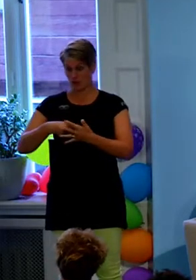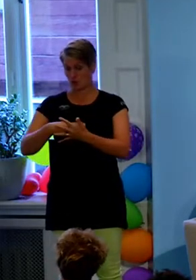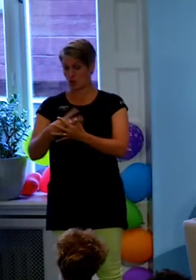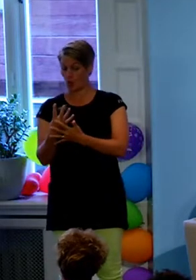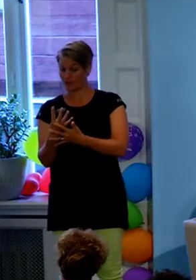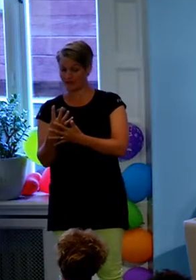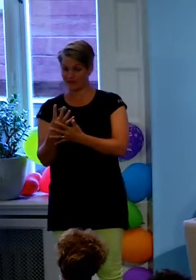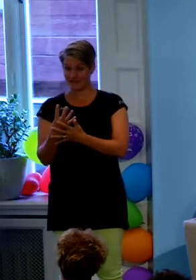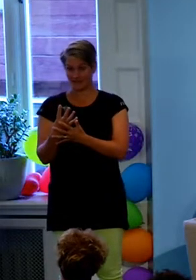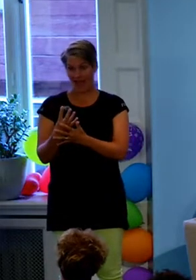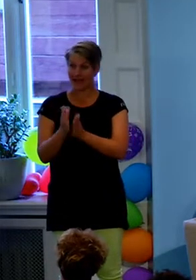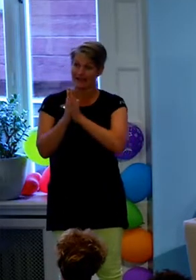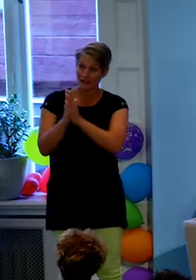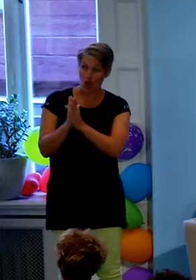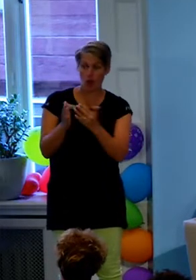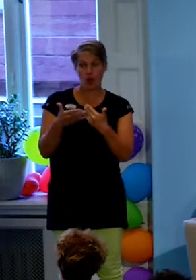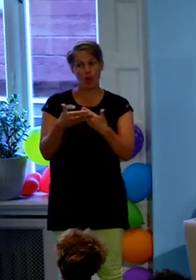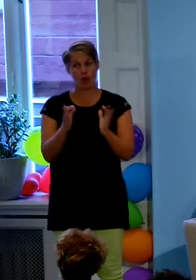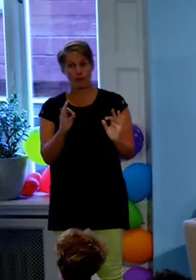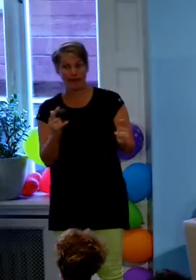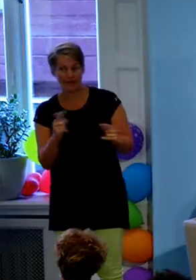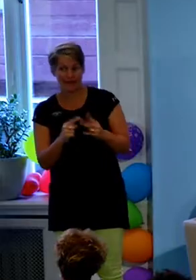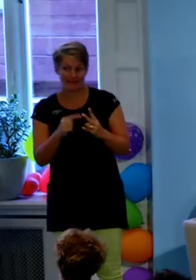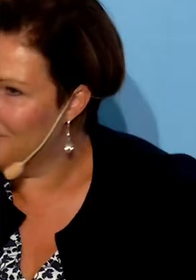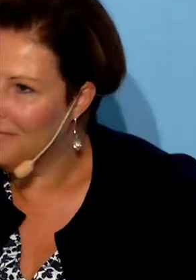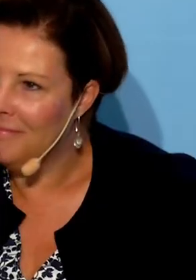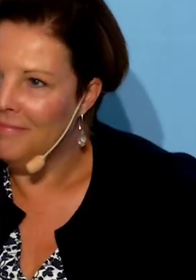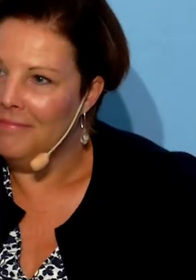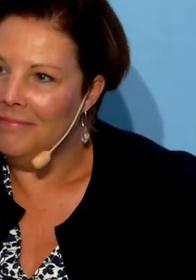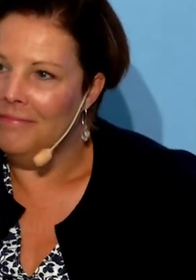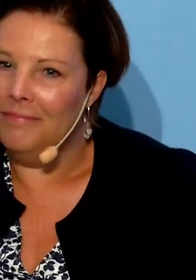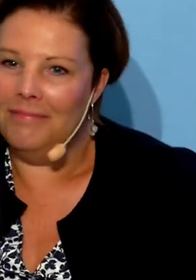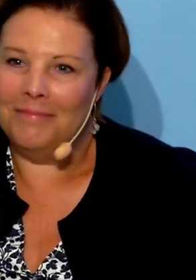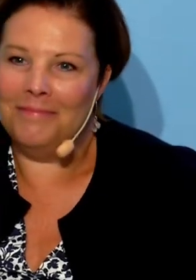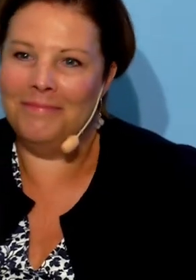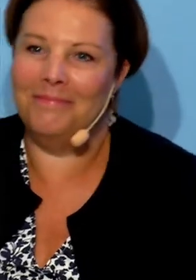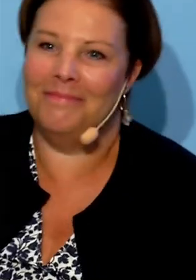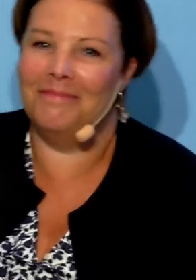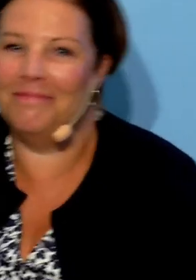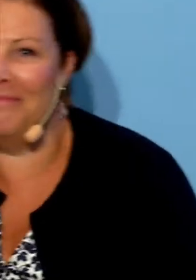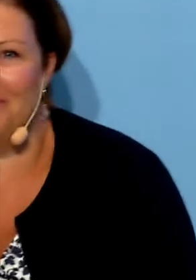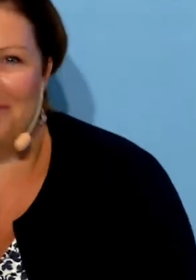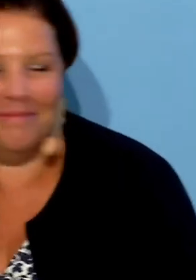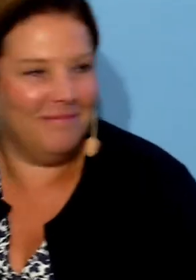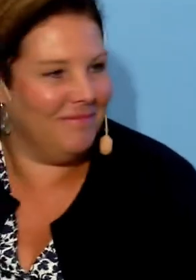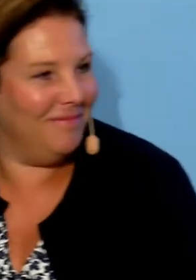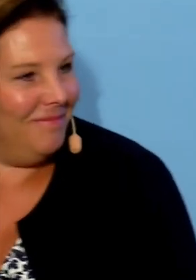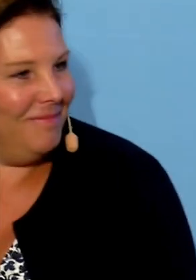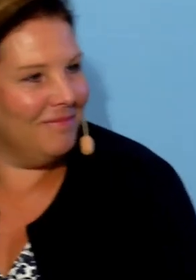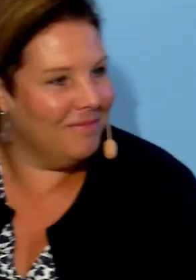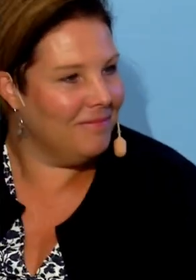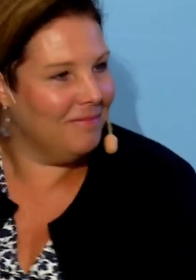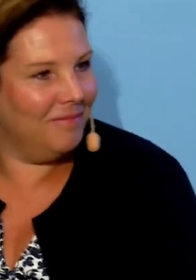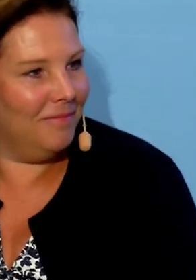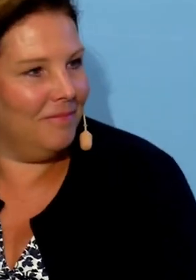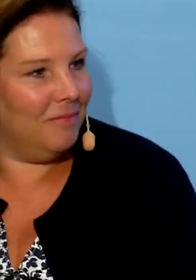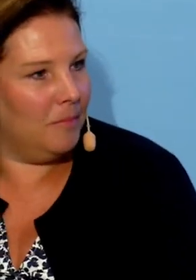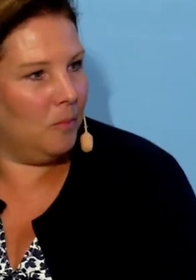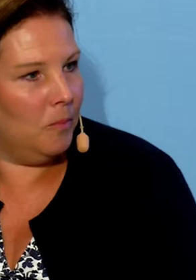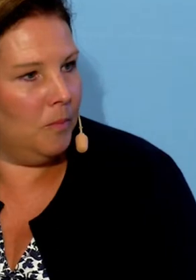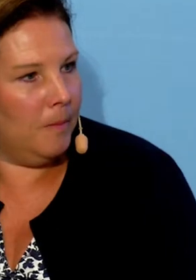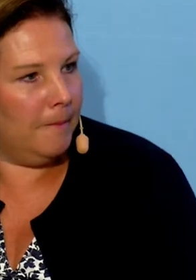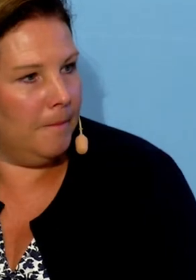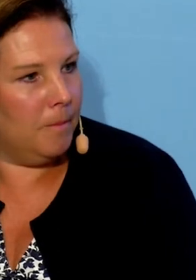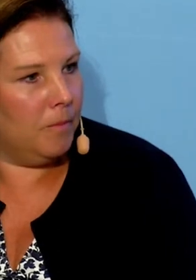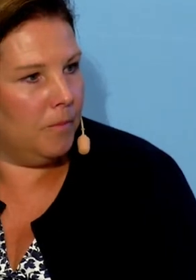nordiska ideal, öppenhet, tillit, allemansrätten gäller. Ja, nej, men det är en tillgång. Och om du tar hållbarhetsområdet så är det många av mina